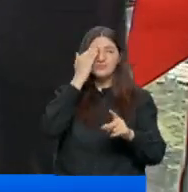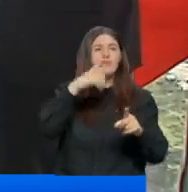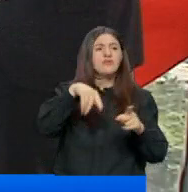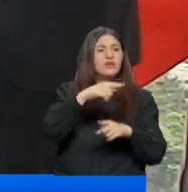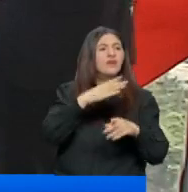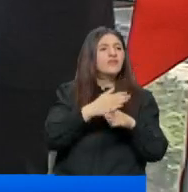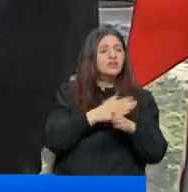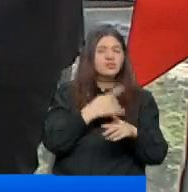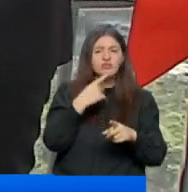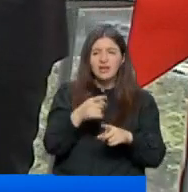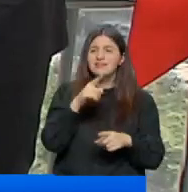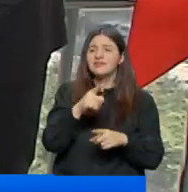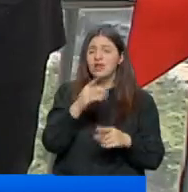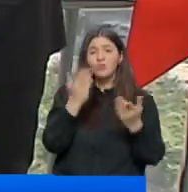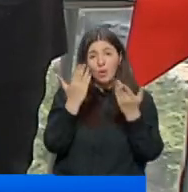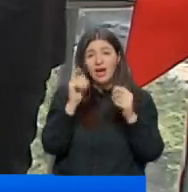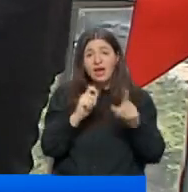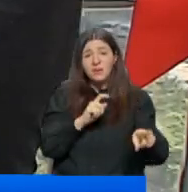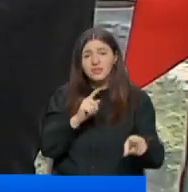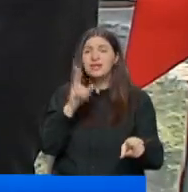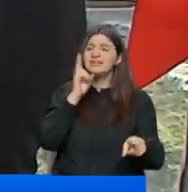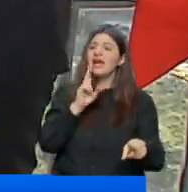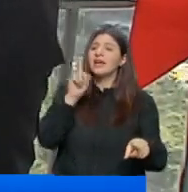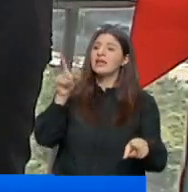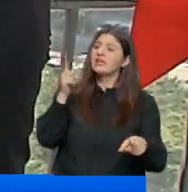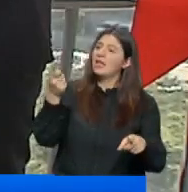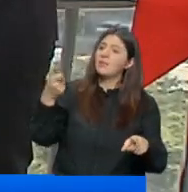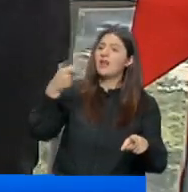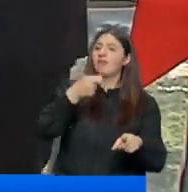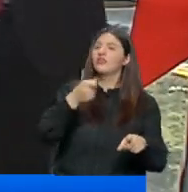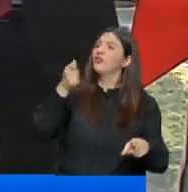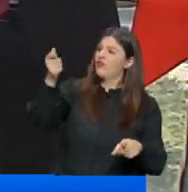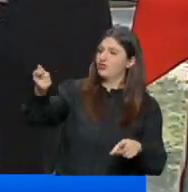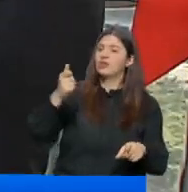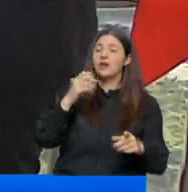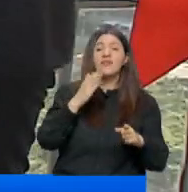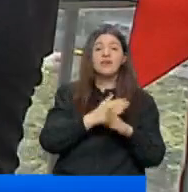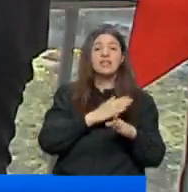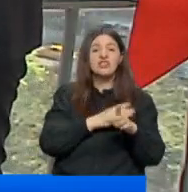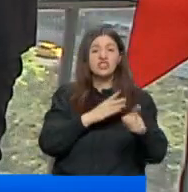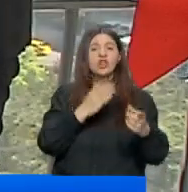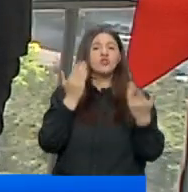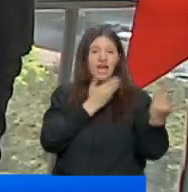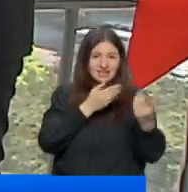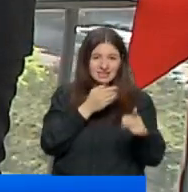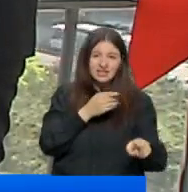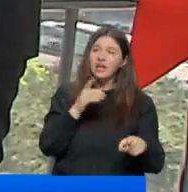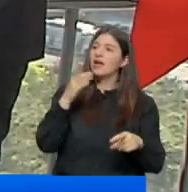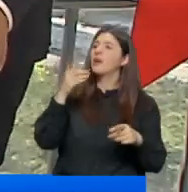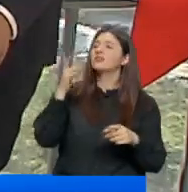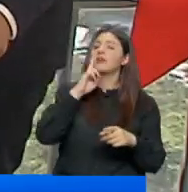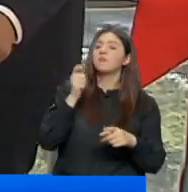vatandaşa diyor ki sen dua et, zengine senin paranı vereceğiz. Ya vatandaşın duasını, zenginin parasını seven bir iktidar var